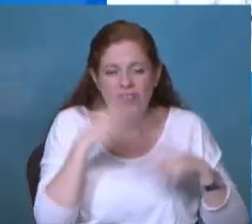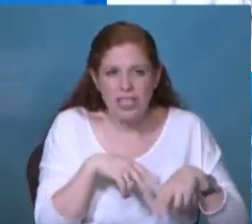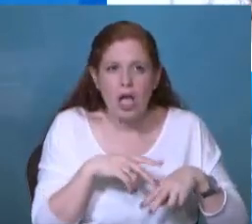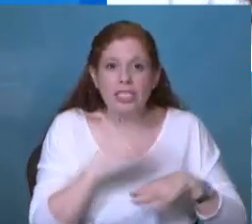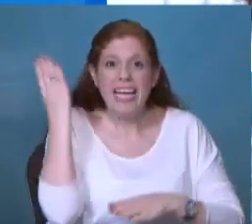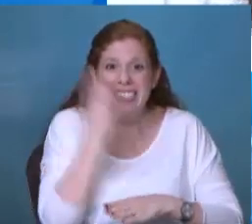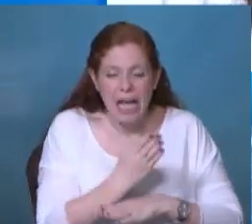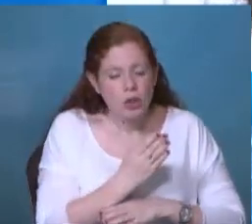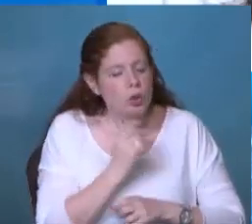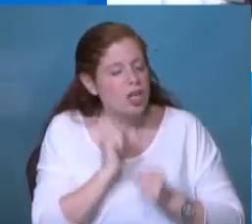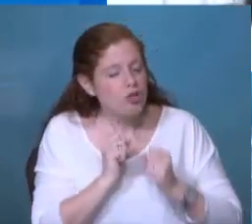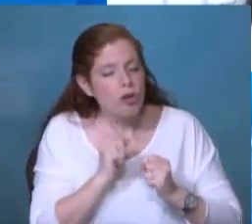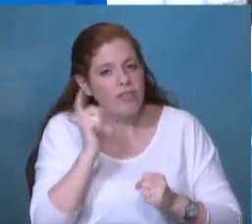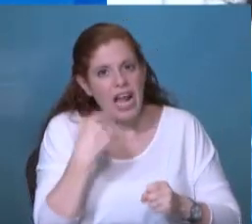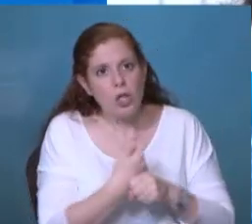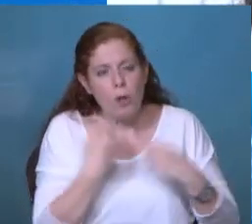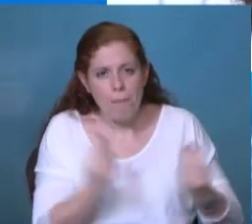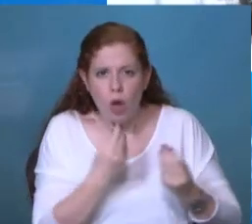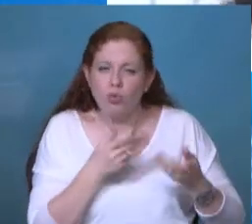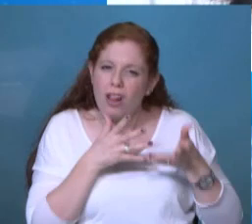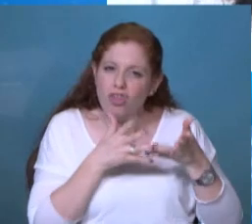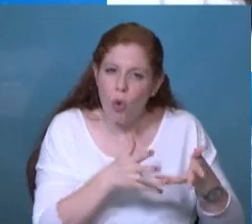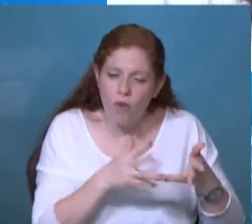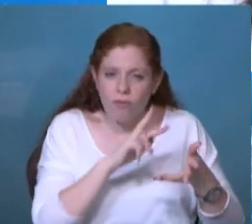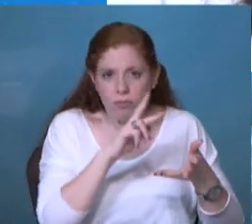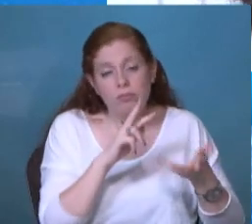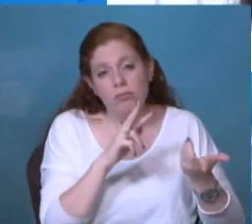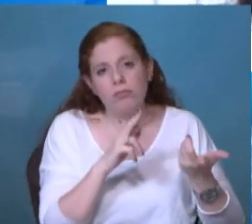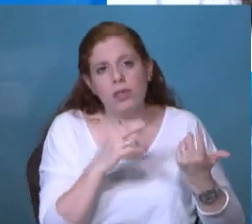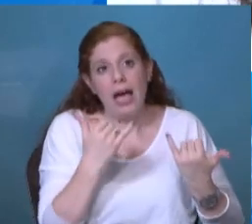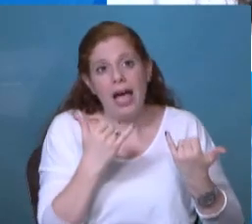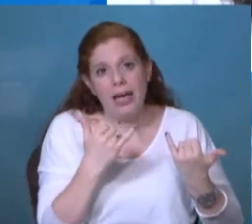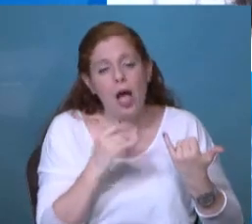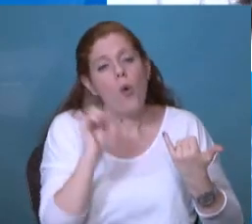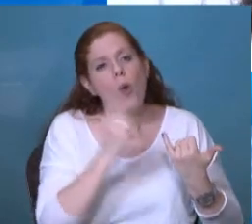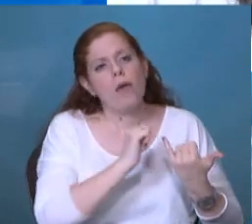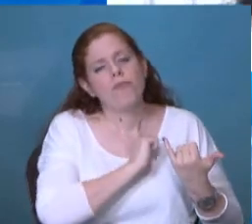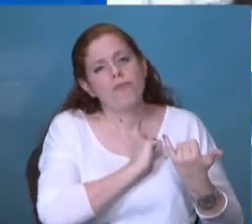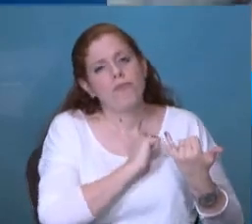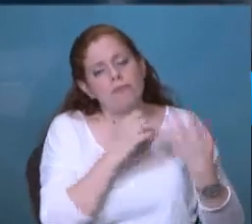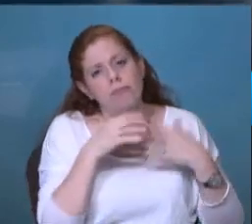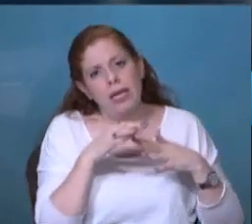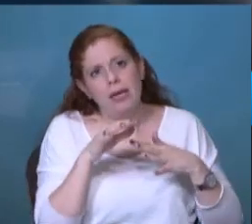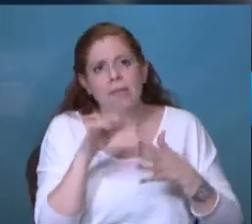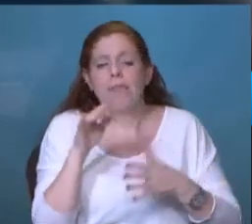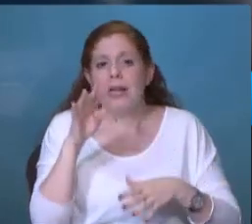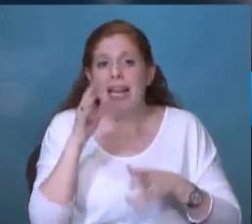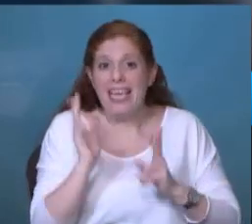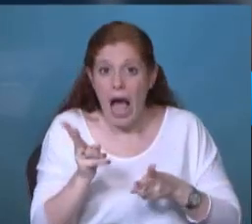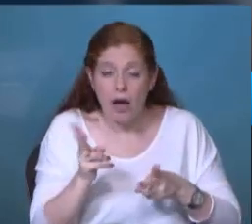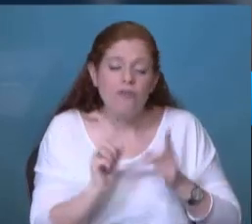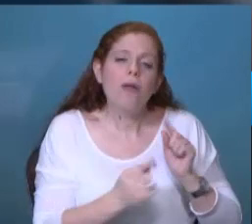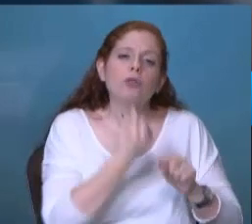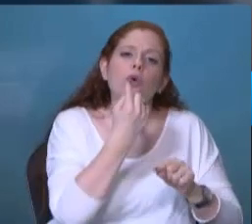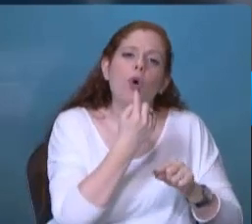הזמן לעשות מעשה, לצעדים התקפיים יותר, נציים יותר. העיניים כרגע של כולם נוגעים לשני מקומות, לעיראק ולמתרחש